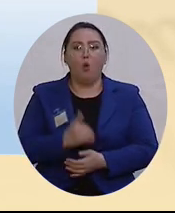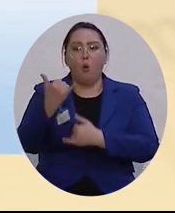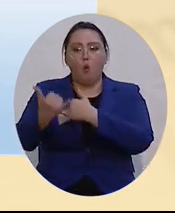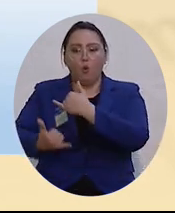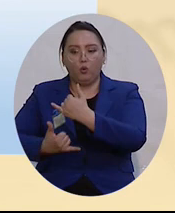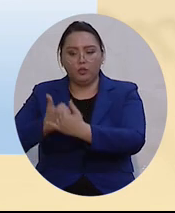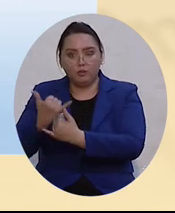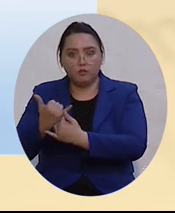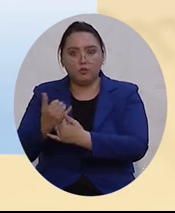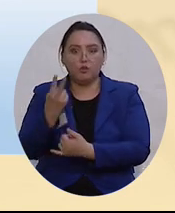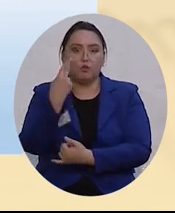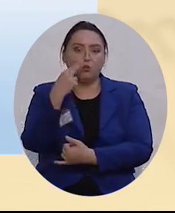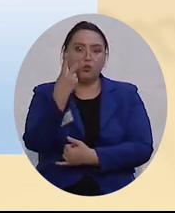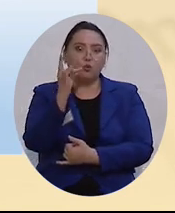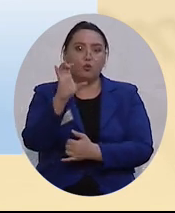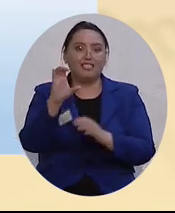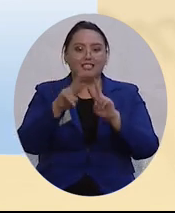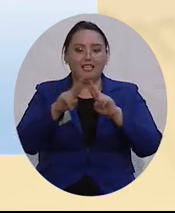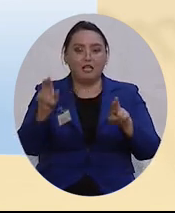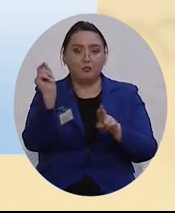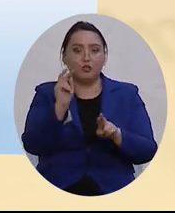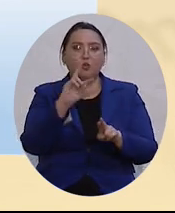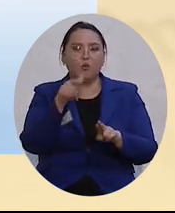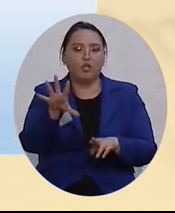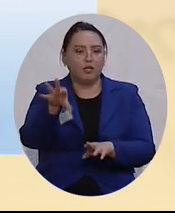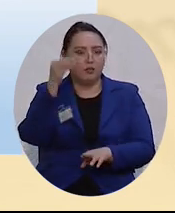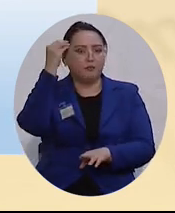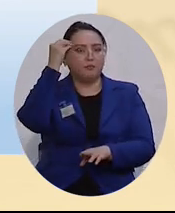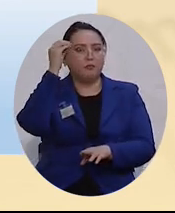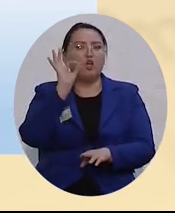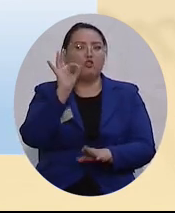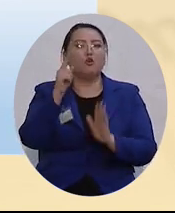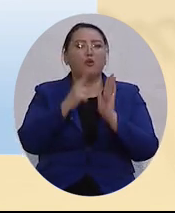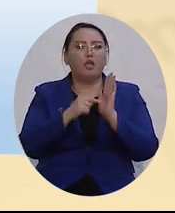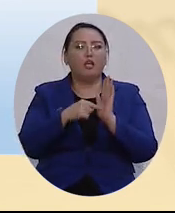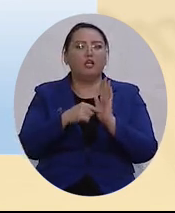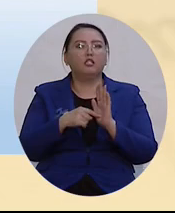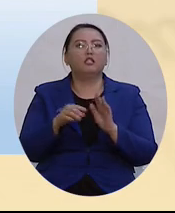болон дүрс ялган бичсэн үгийг нүдлэн тогтоож зөв хэрэглээ